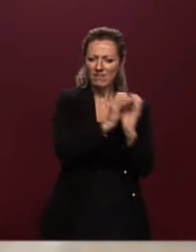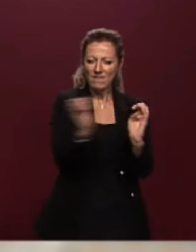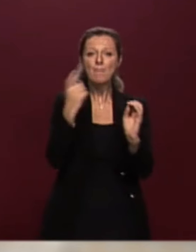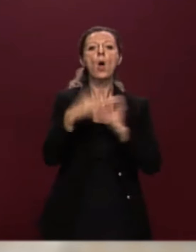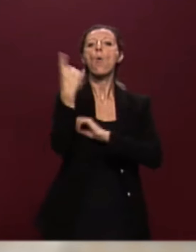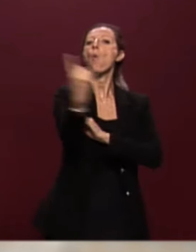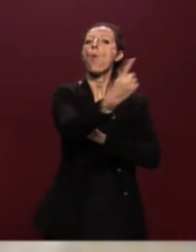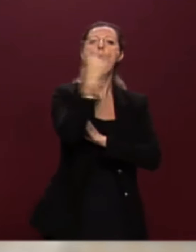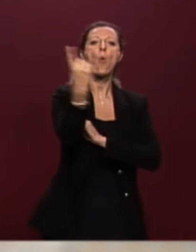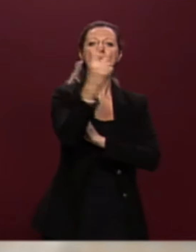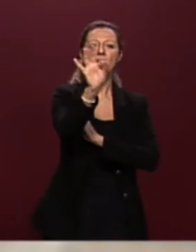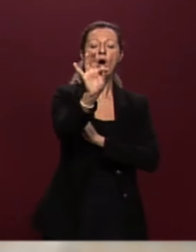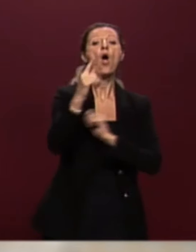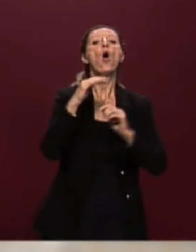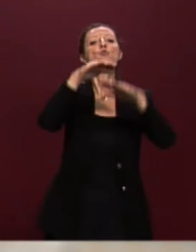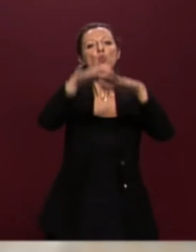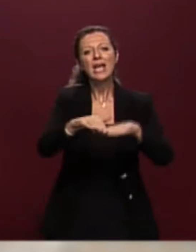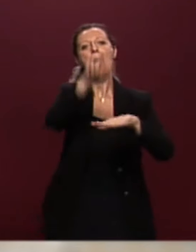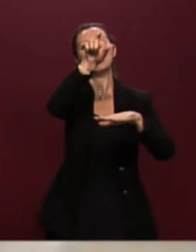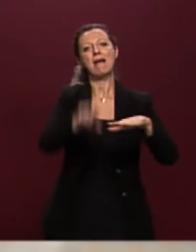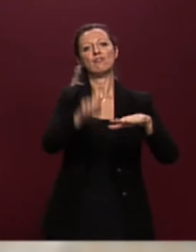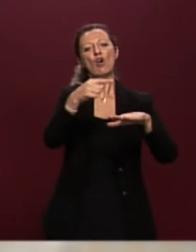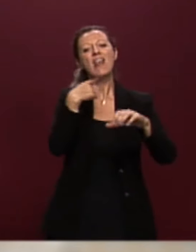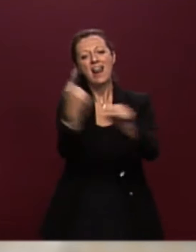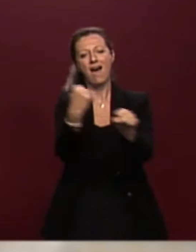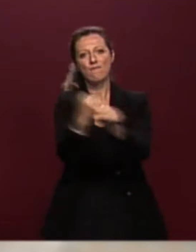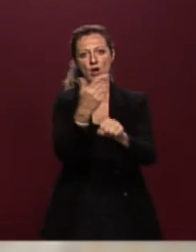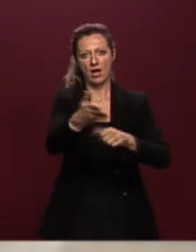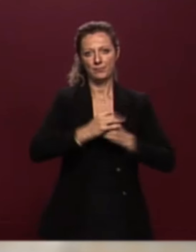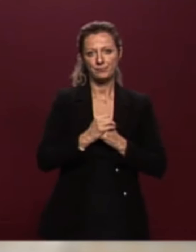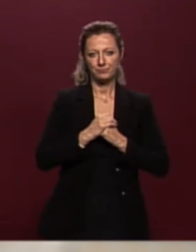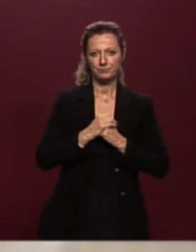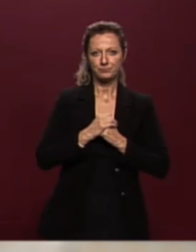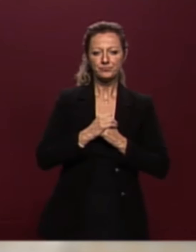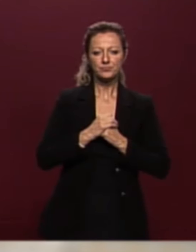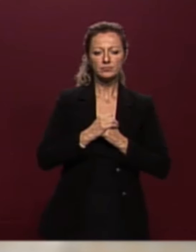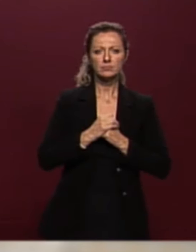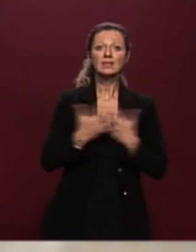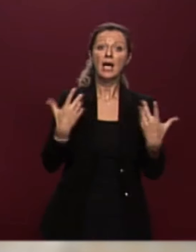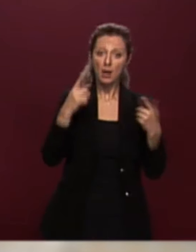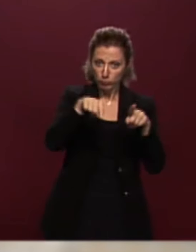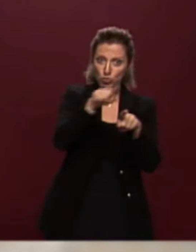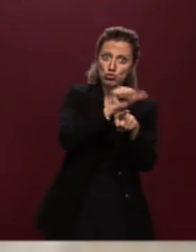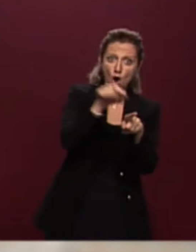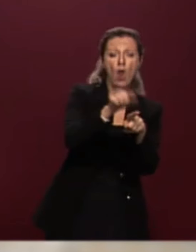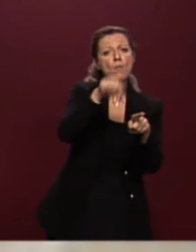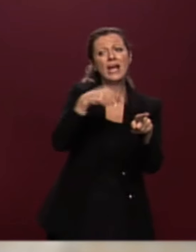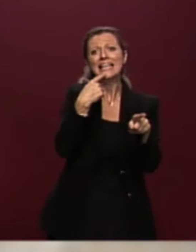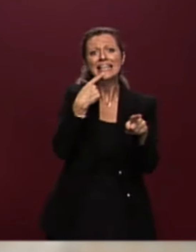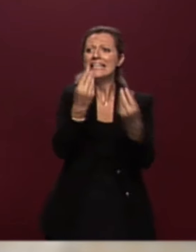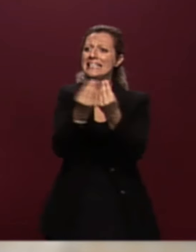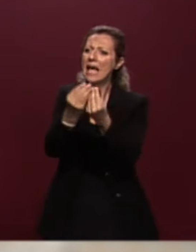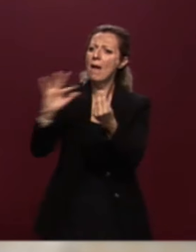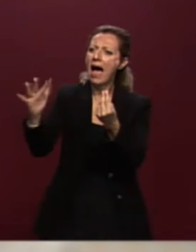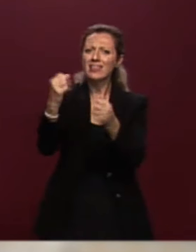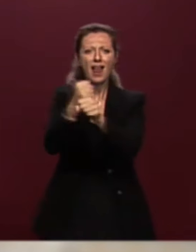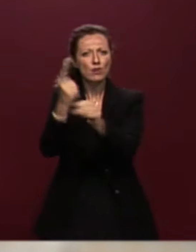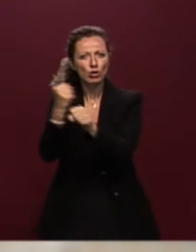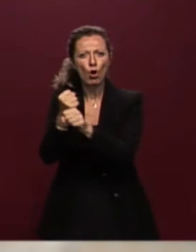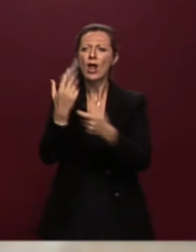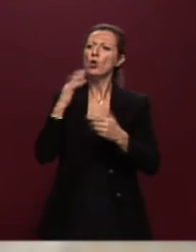della persona impegnata nell'attività lavorativa e insieme di tutte le persone che condividono il lavoro, la